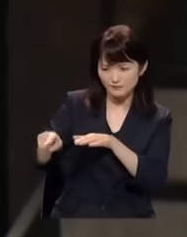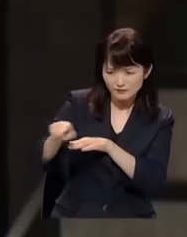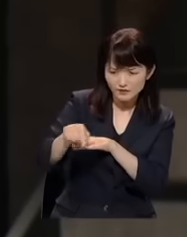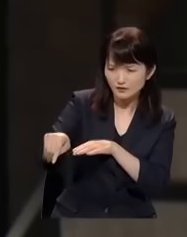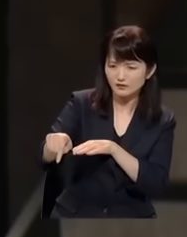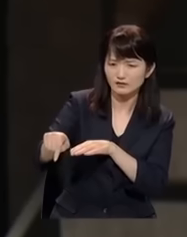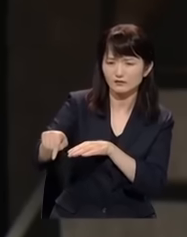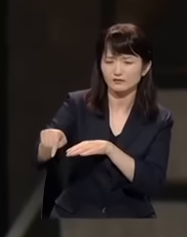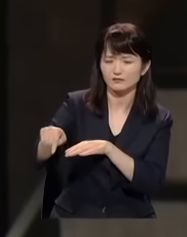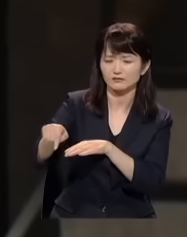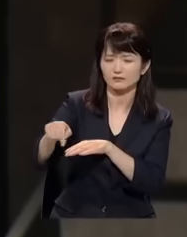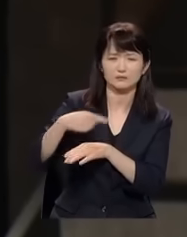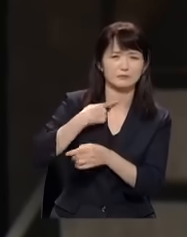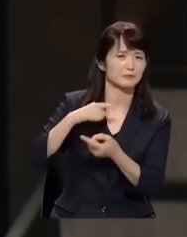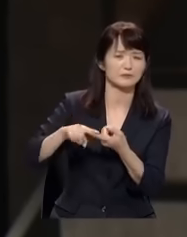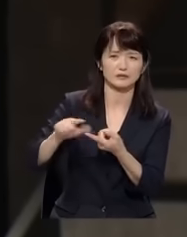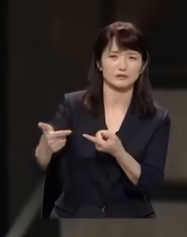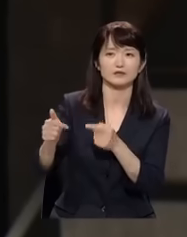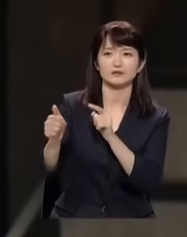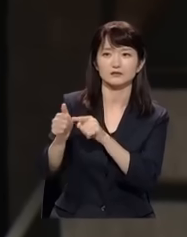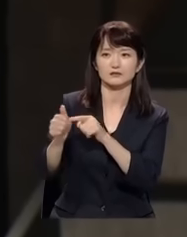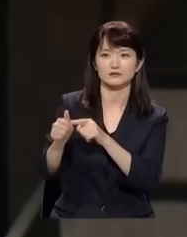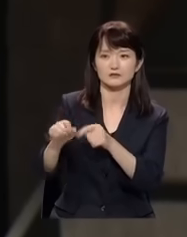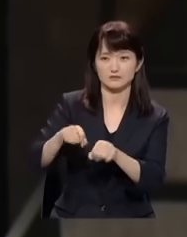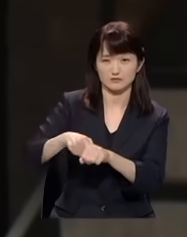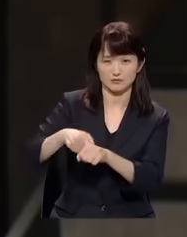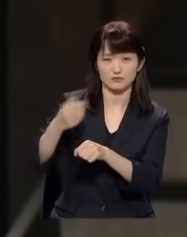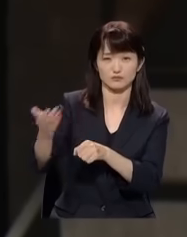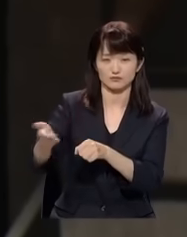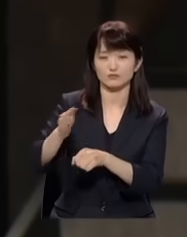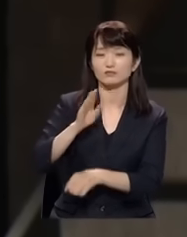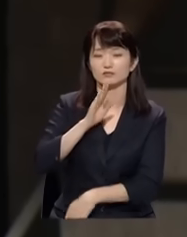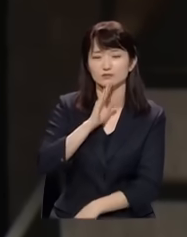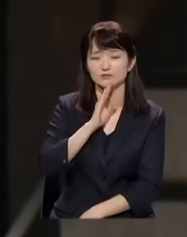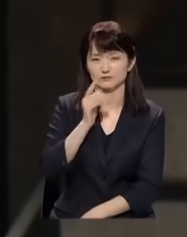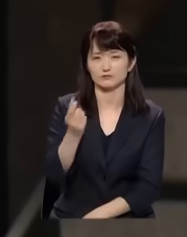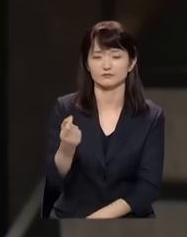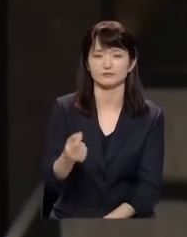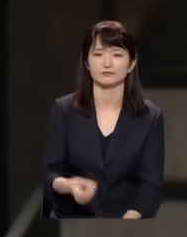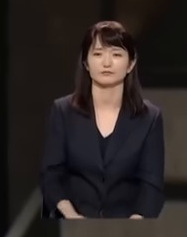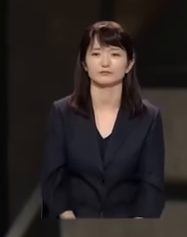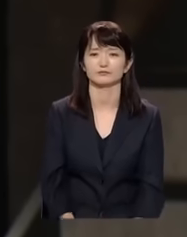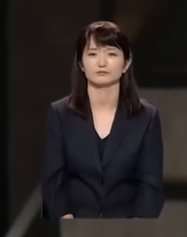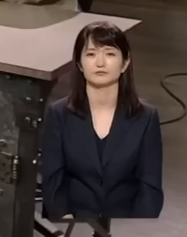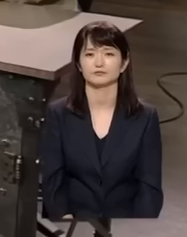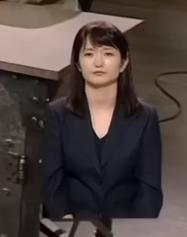않기 때문에 분명히 말씀하시고이 사람에게 달게 처벌받을 수 있도록 만들었으면 좋